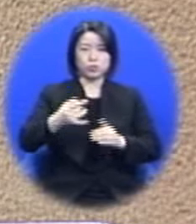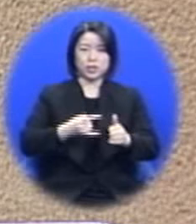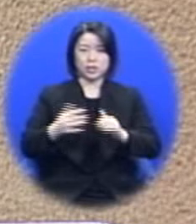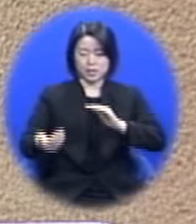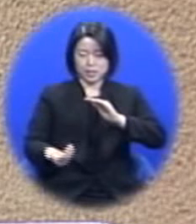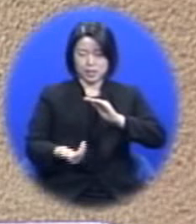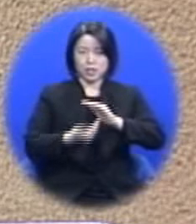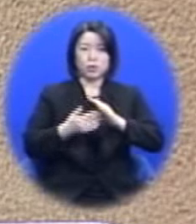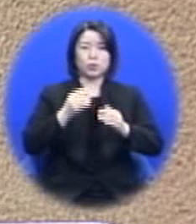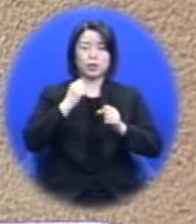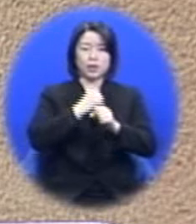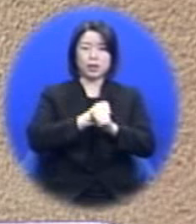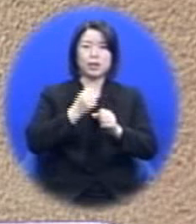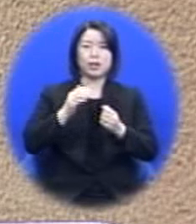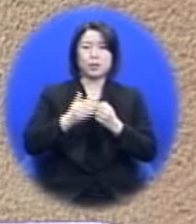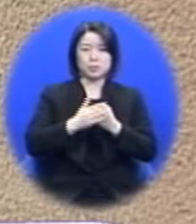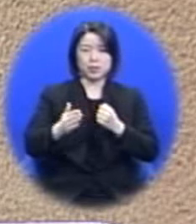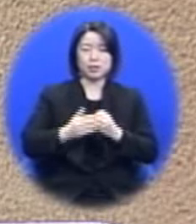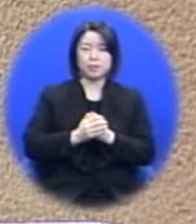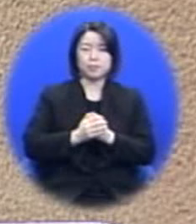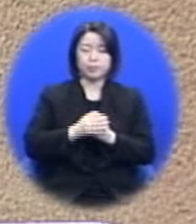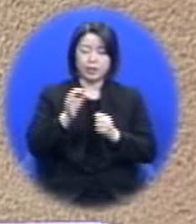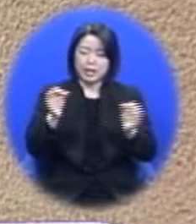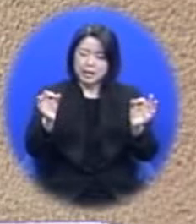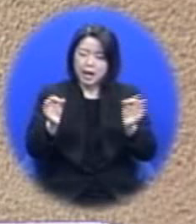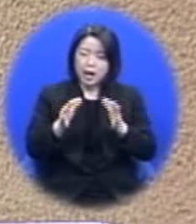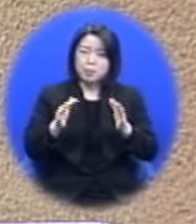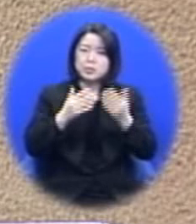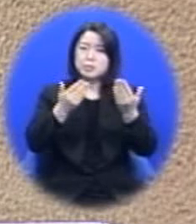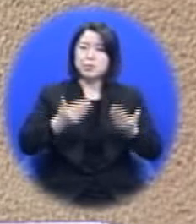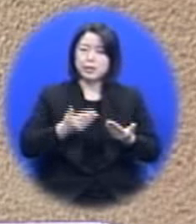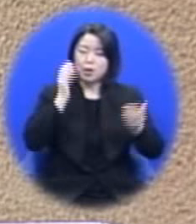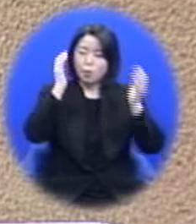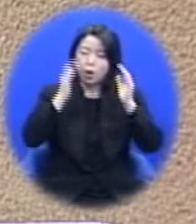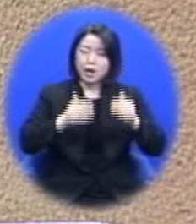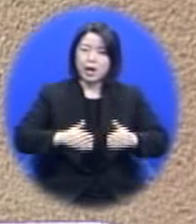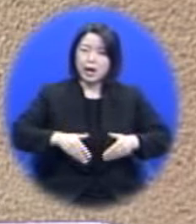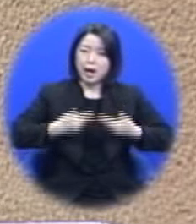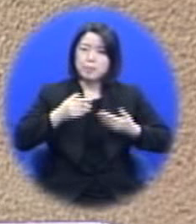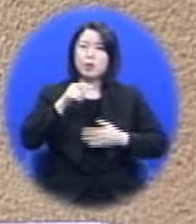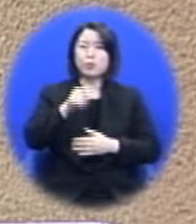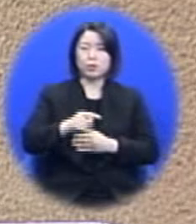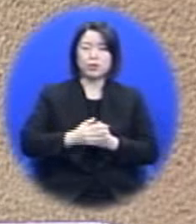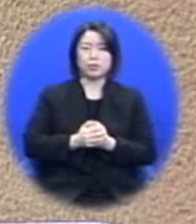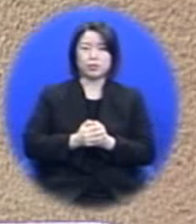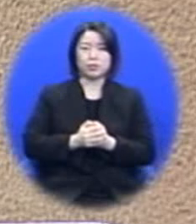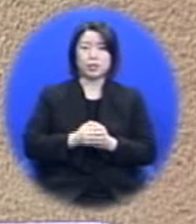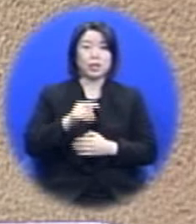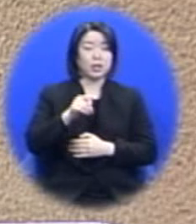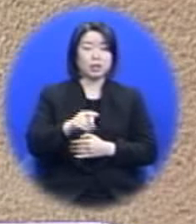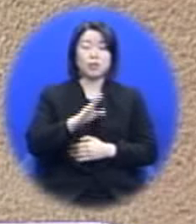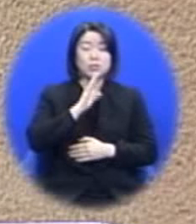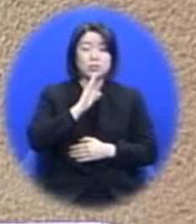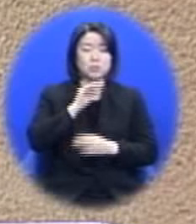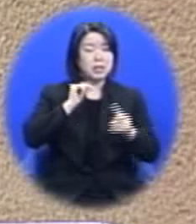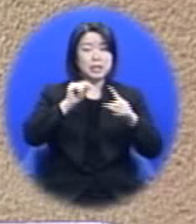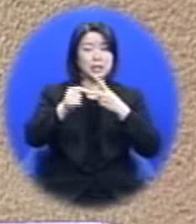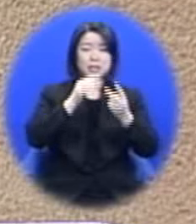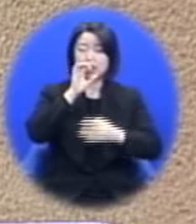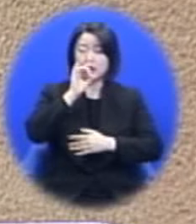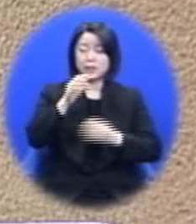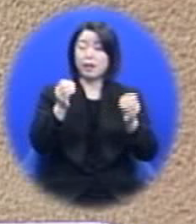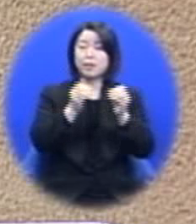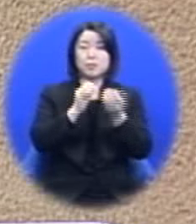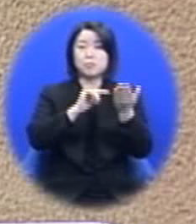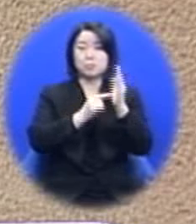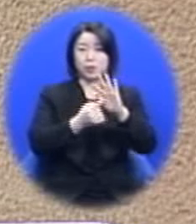함이니. 잠시 받는 환난에 경한 것이라고 그랬어요. 이건 정말 이해가 안 되는